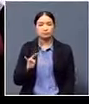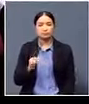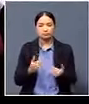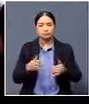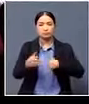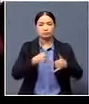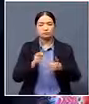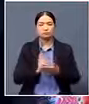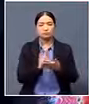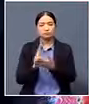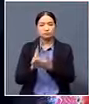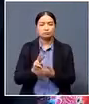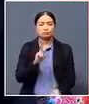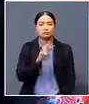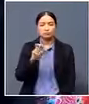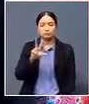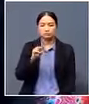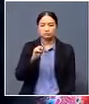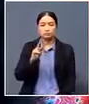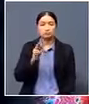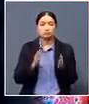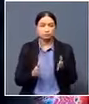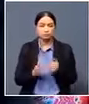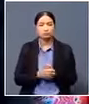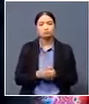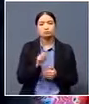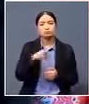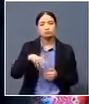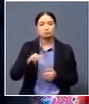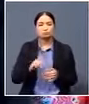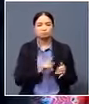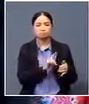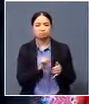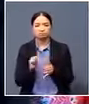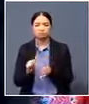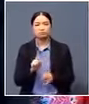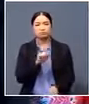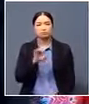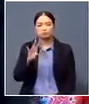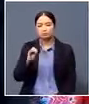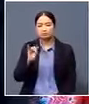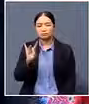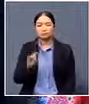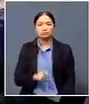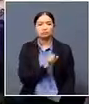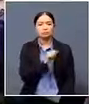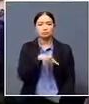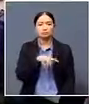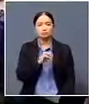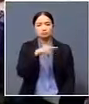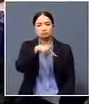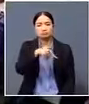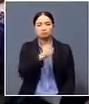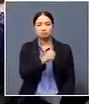นี้มีผู้เข้ารับรางวัลจำนวน232คนมีอพม.ดีเด่นจำนวน178คนและอพม.ดีเด่นพิ